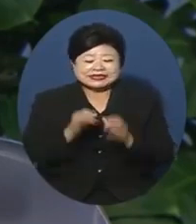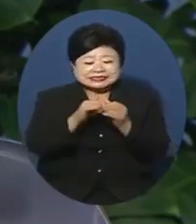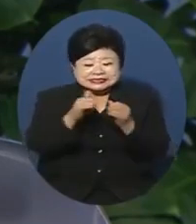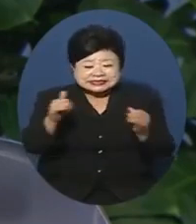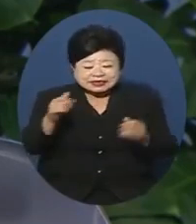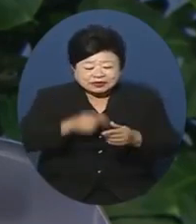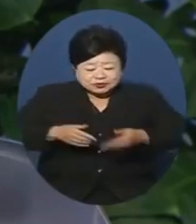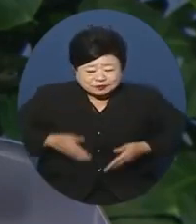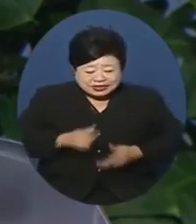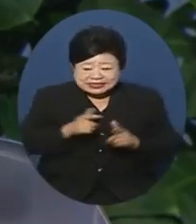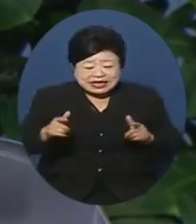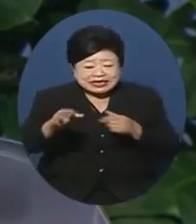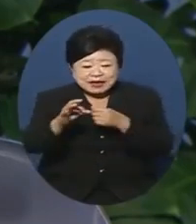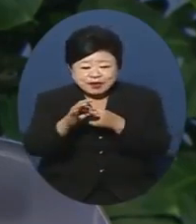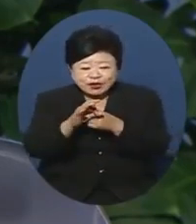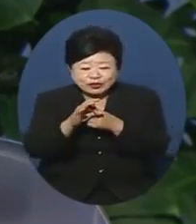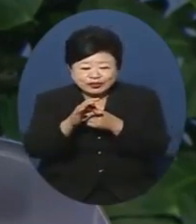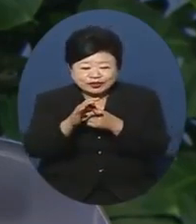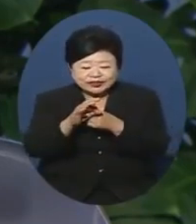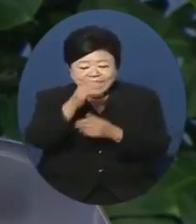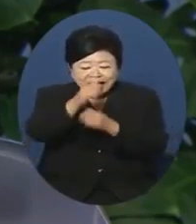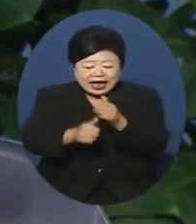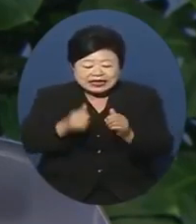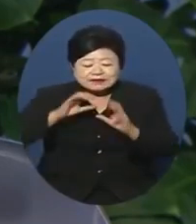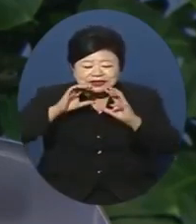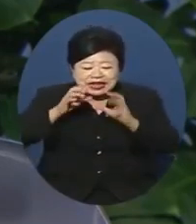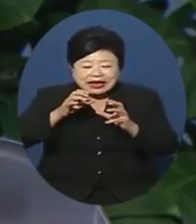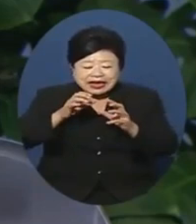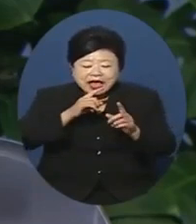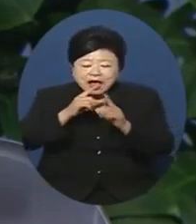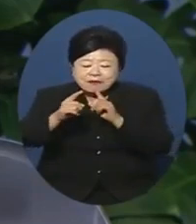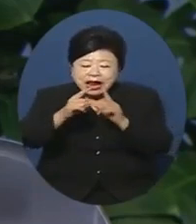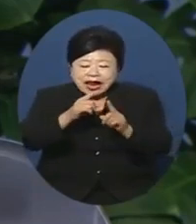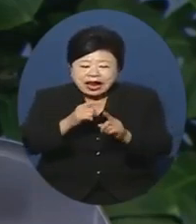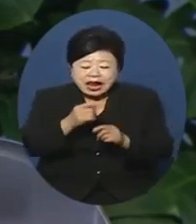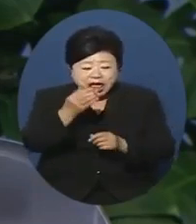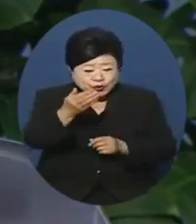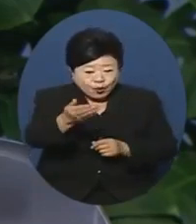사람이 거듭나지 않으면 하늘나라 일을 말을 해도